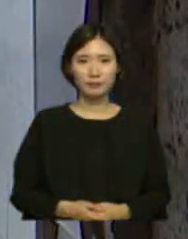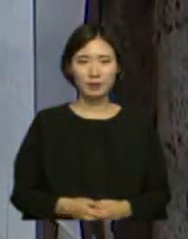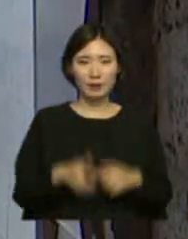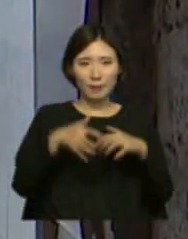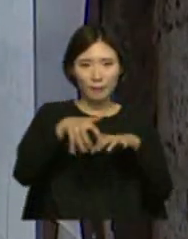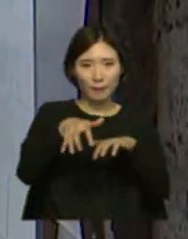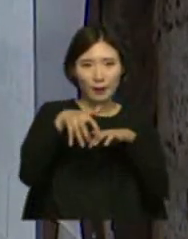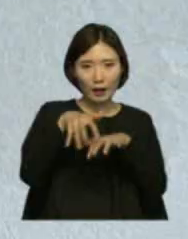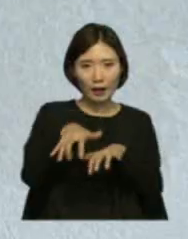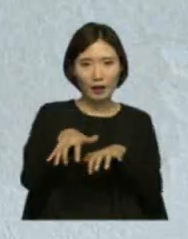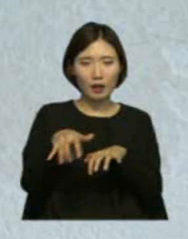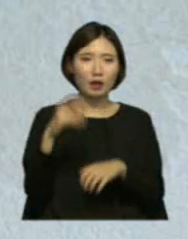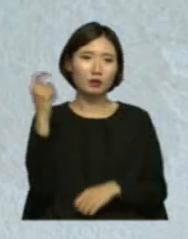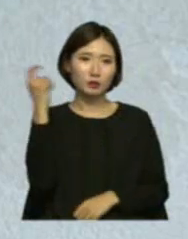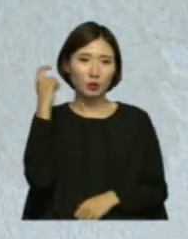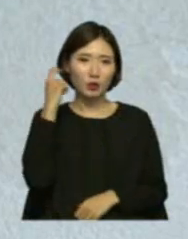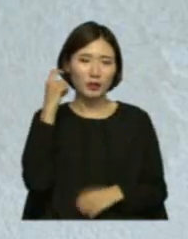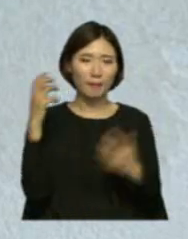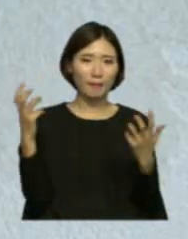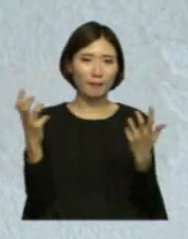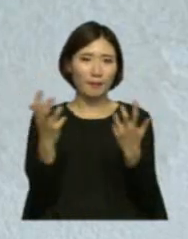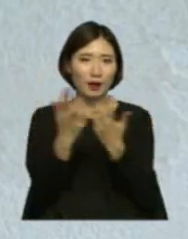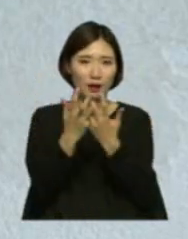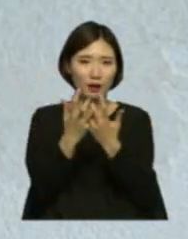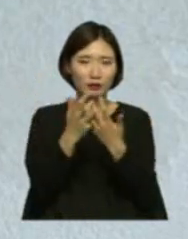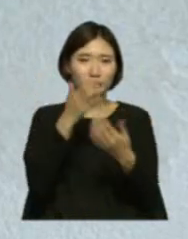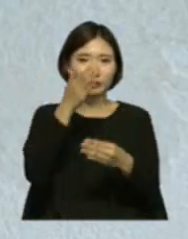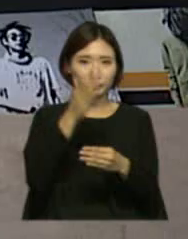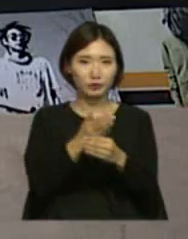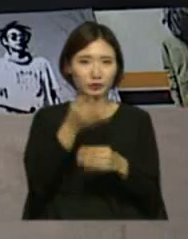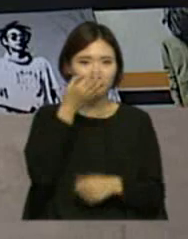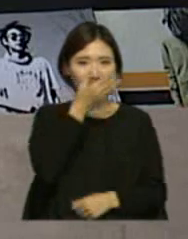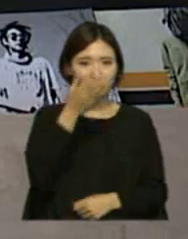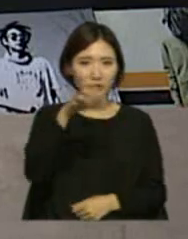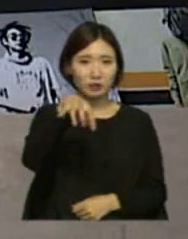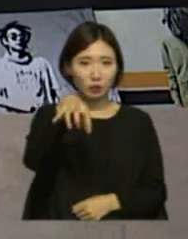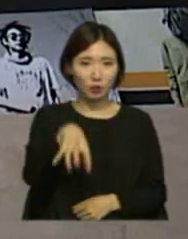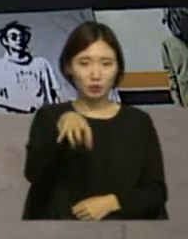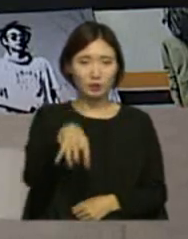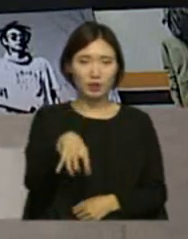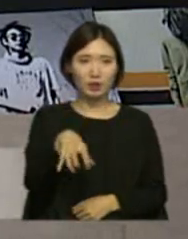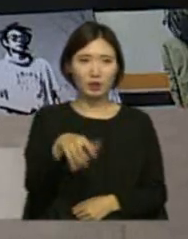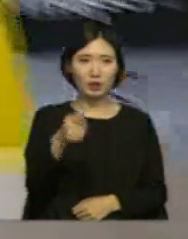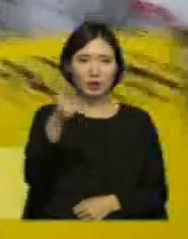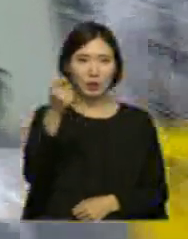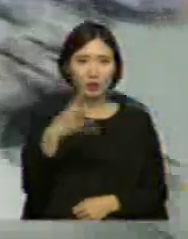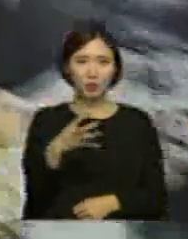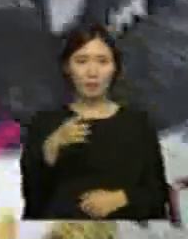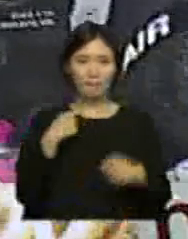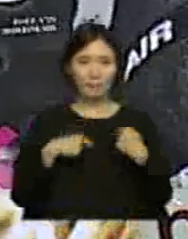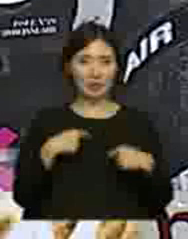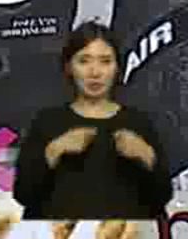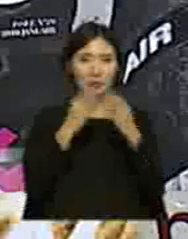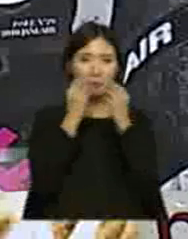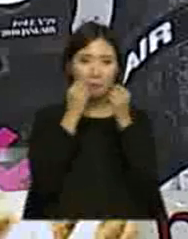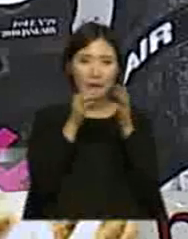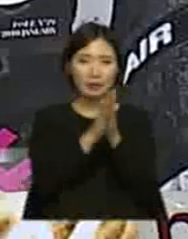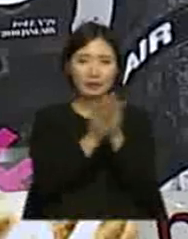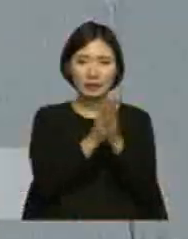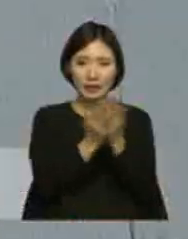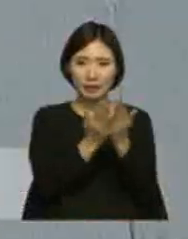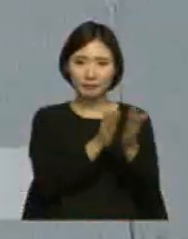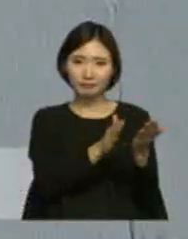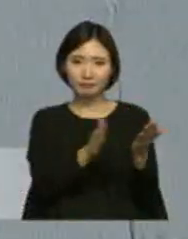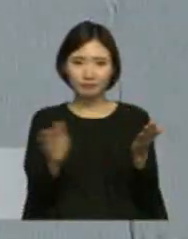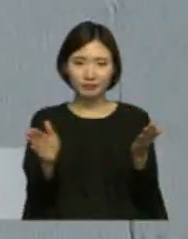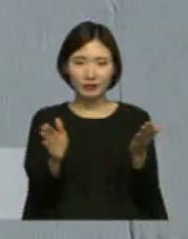재봉틀 돌아가는 소리가 공간을 가득 채우고 있는 가운데 전시장 한 켠은 수십 권의 패션 잡지로 장식됐습니다. 지난